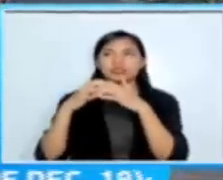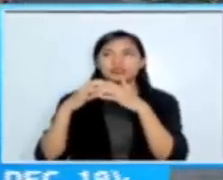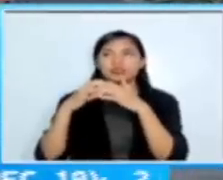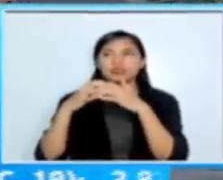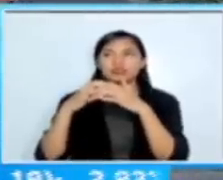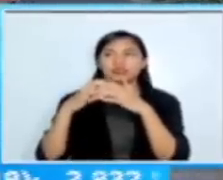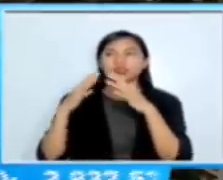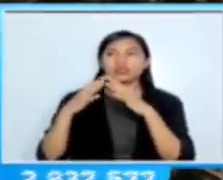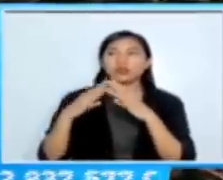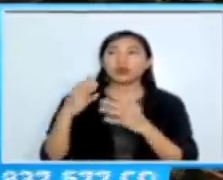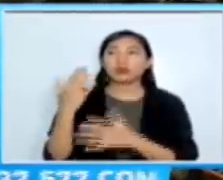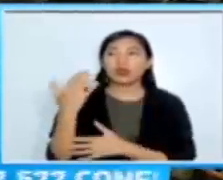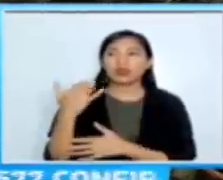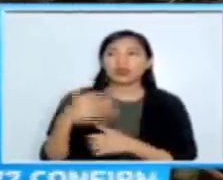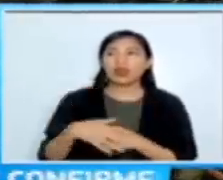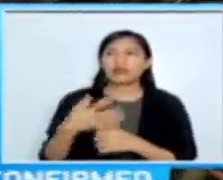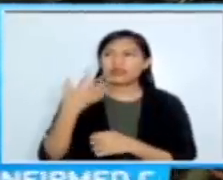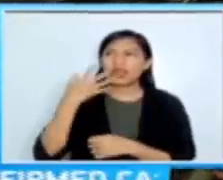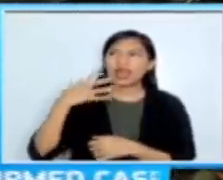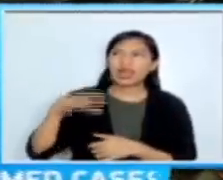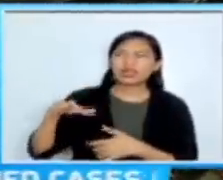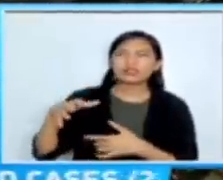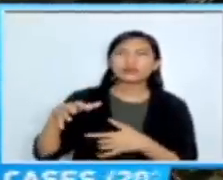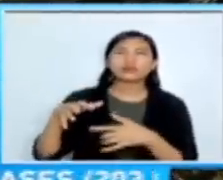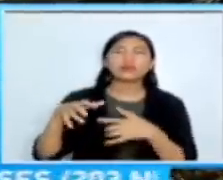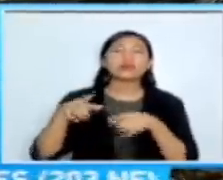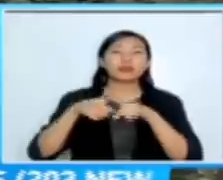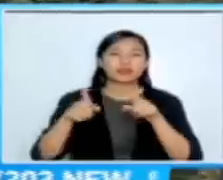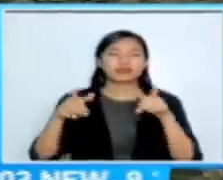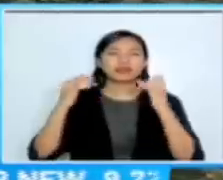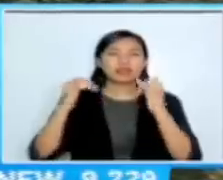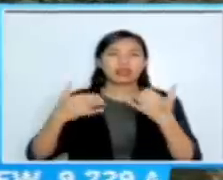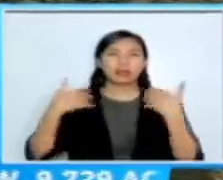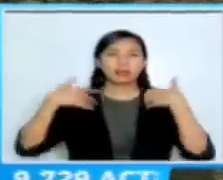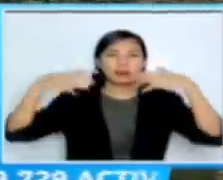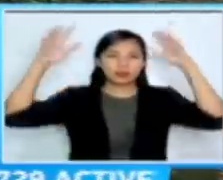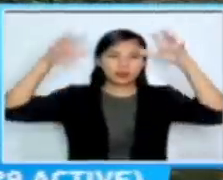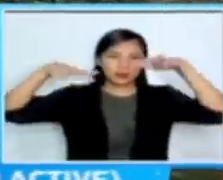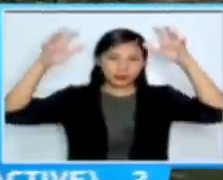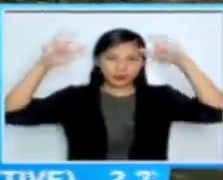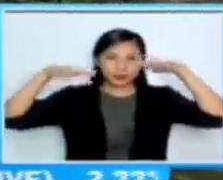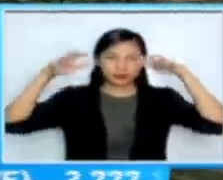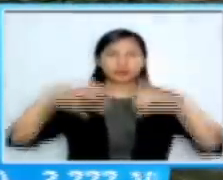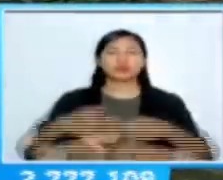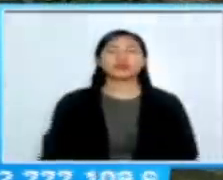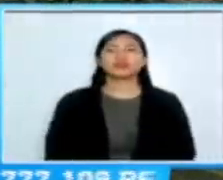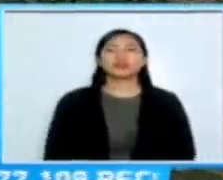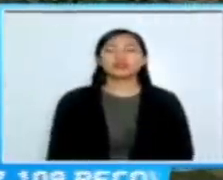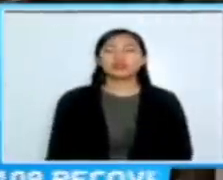umiinit, umuulan pa ho magkasabay. Kaya basta ulit eh, walang masampayan kahit na ng